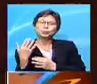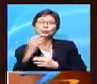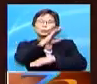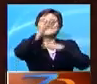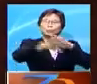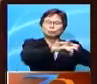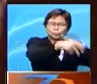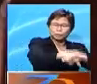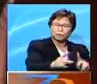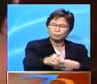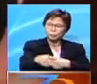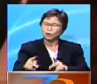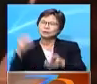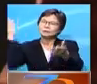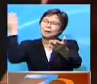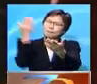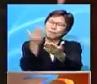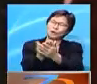semua peti-peti